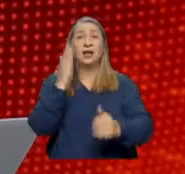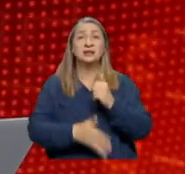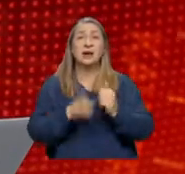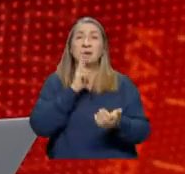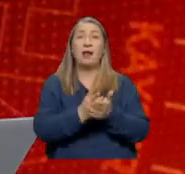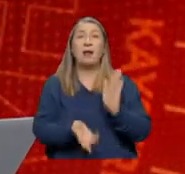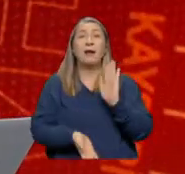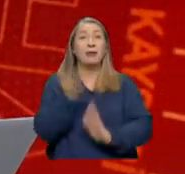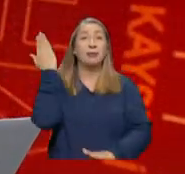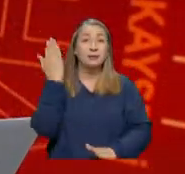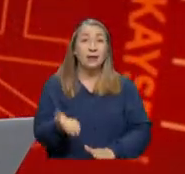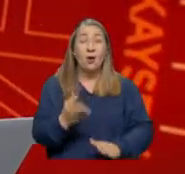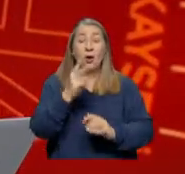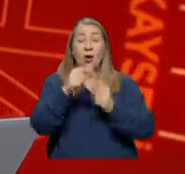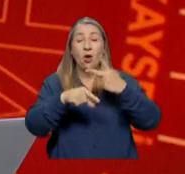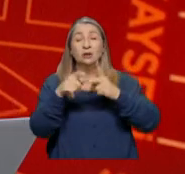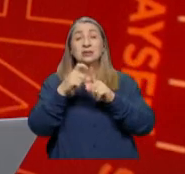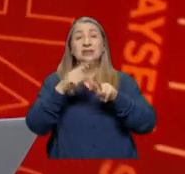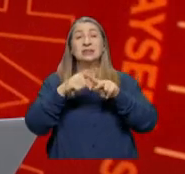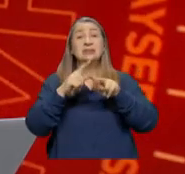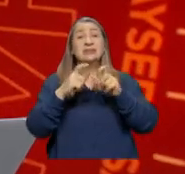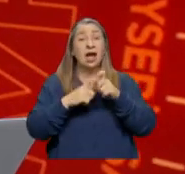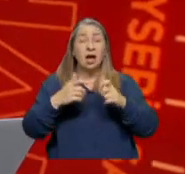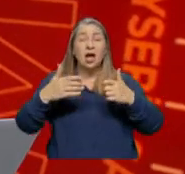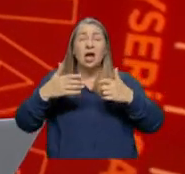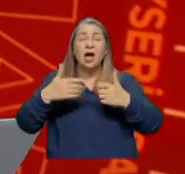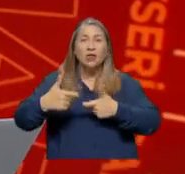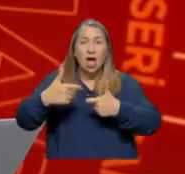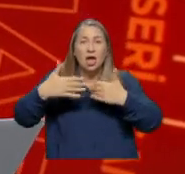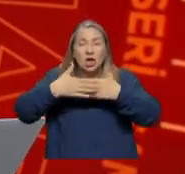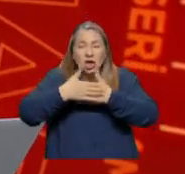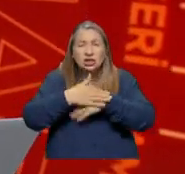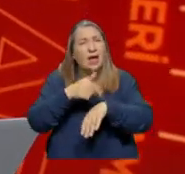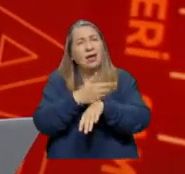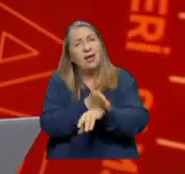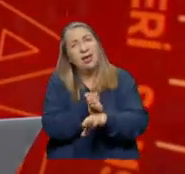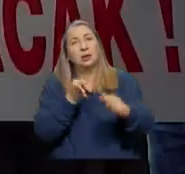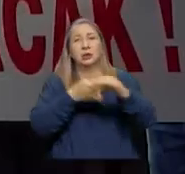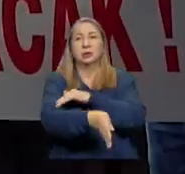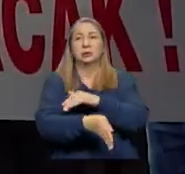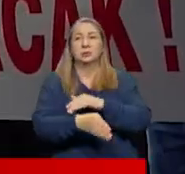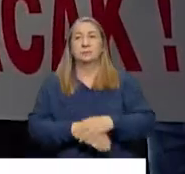yasaklarını kaldırdı Özdağ da Hatay'a gece yarısına doğru girebildi